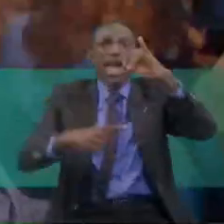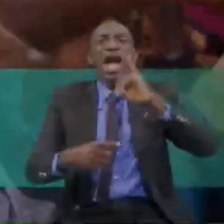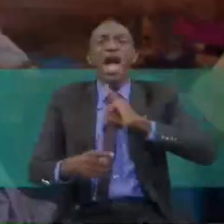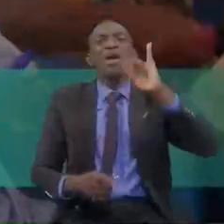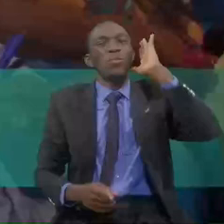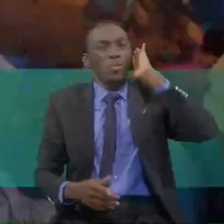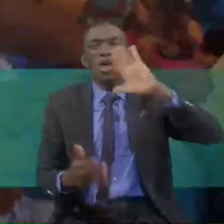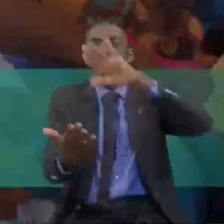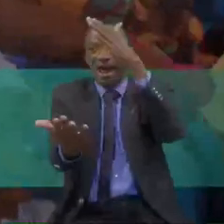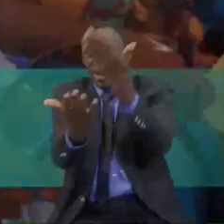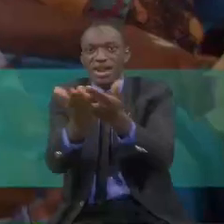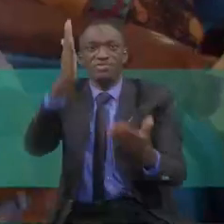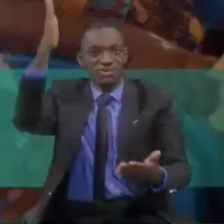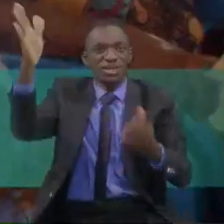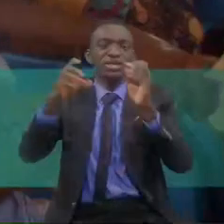J'y arriverai.